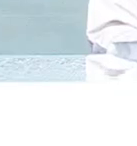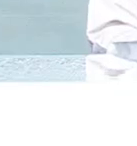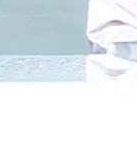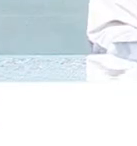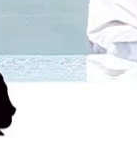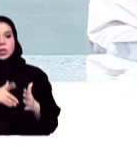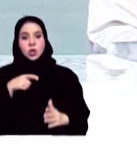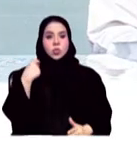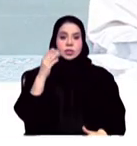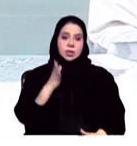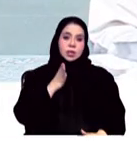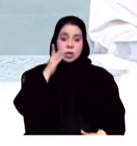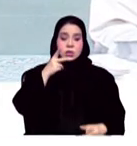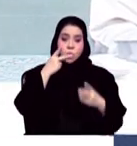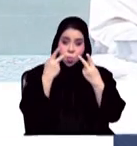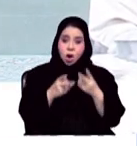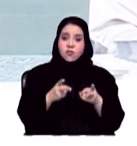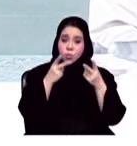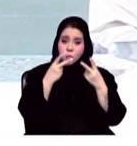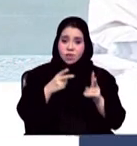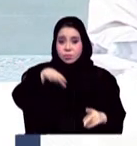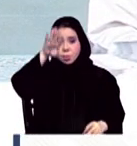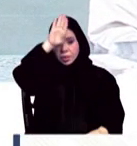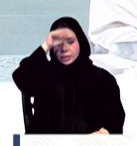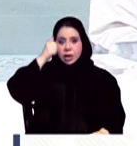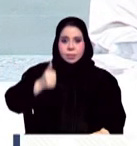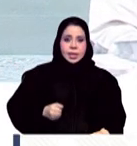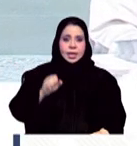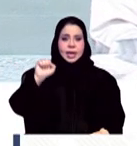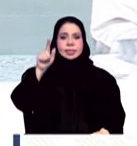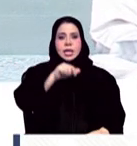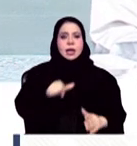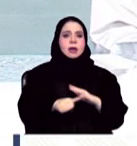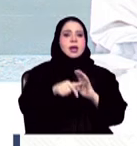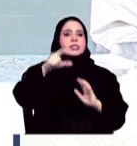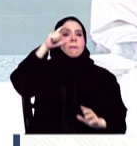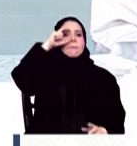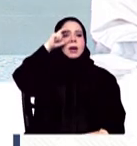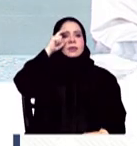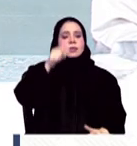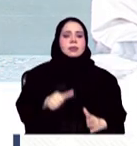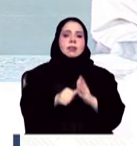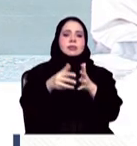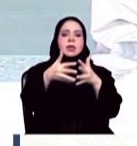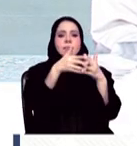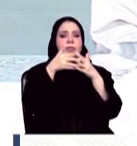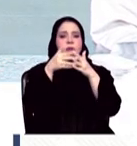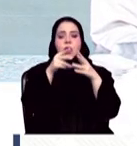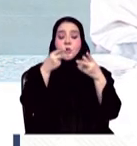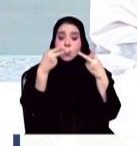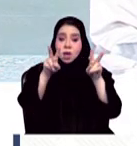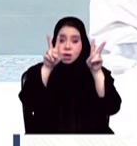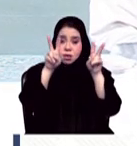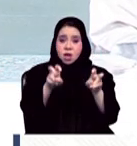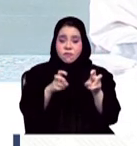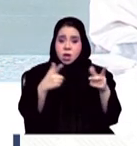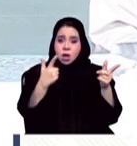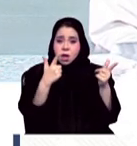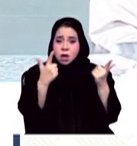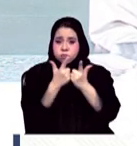جددت وزاره الخارجيه تاييد مملكه البحرين لمبادره فخامه الرئيس جو بايدن رئيس الولايات المتحده